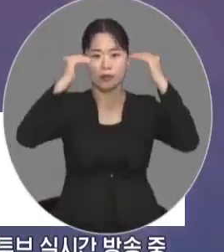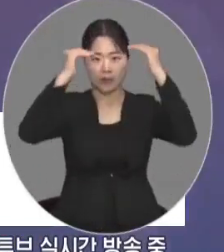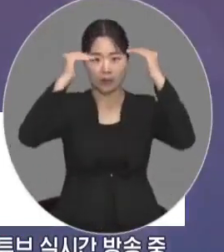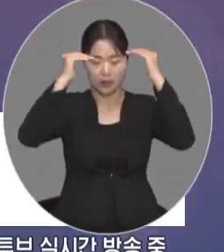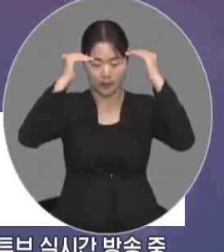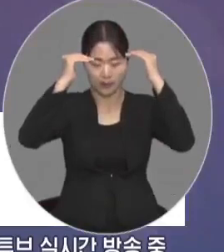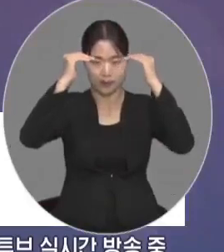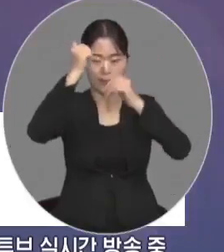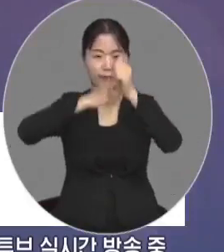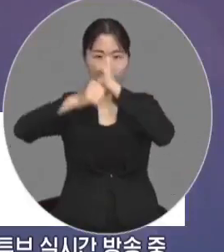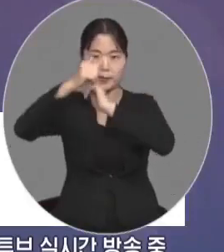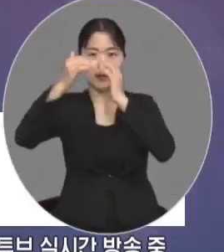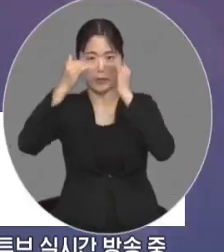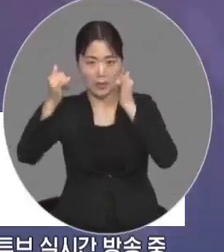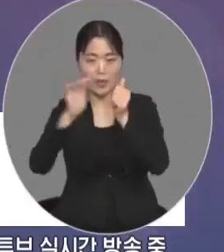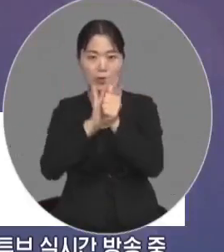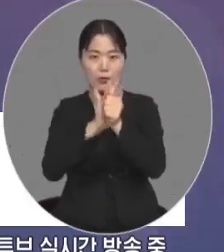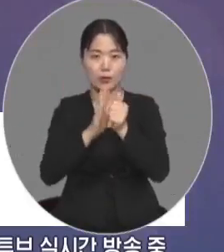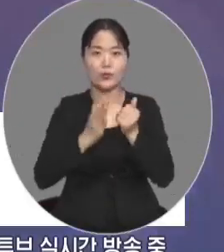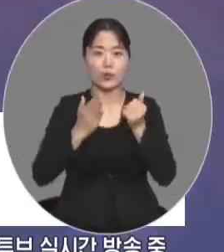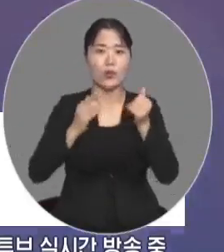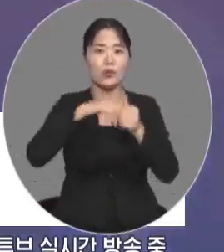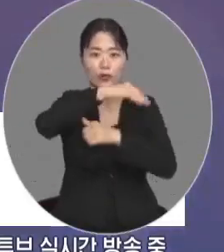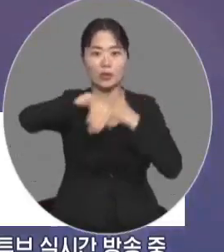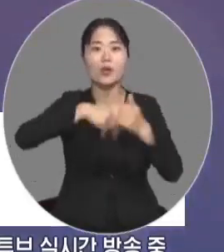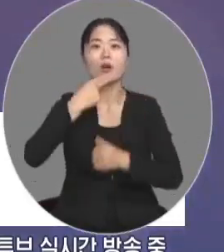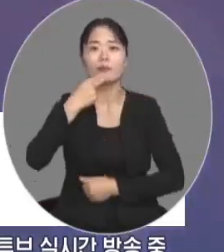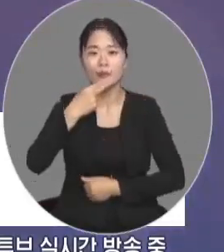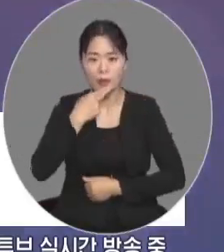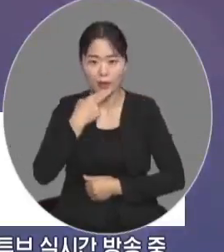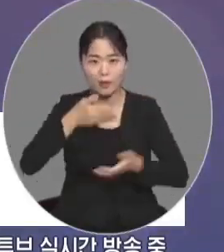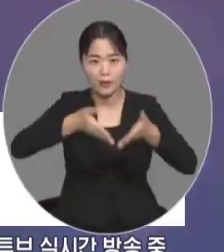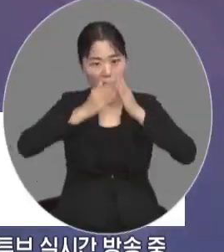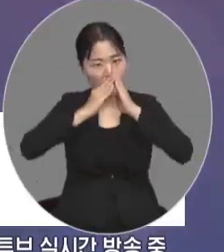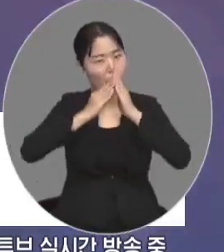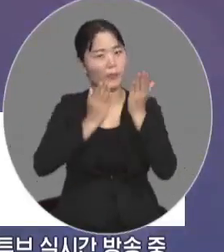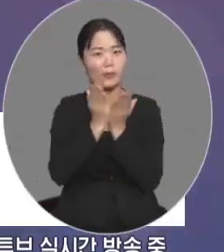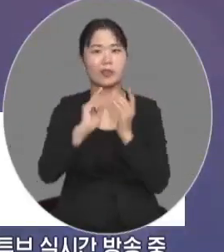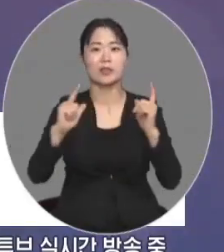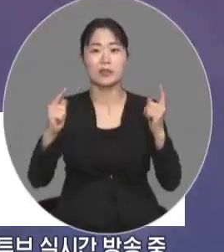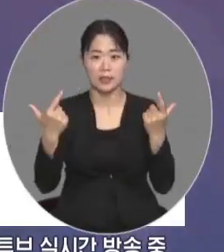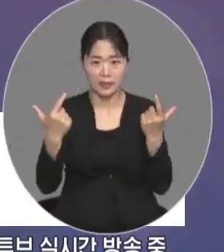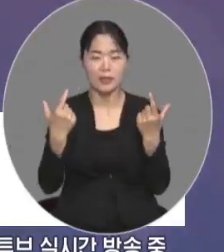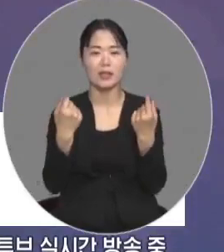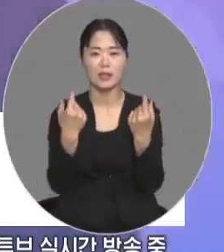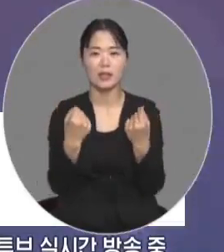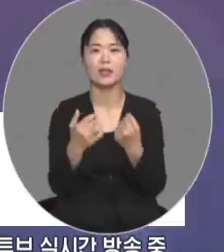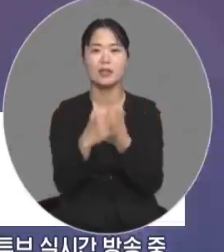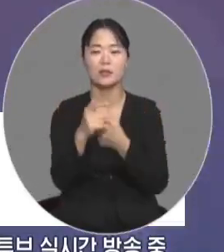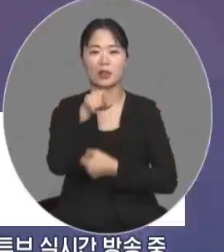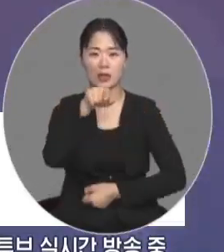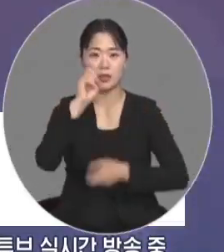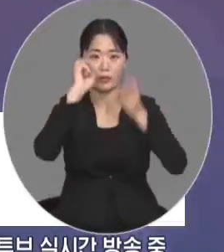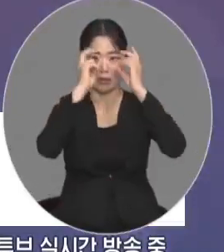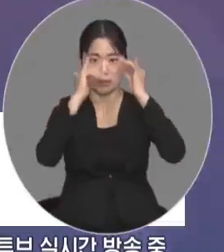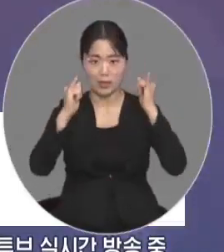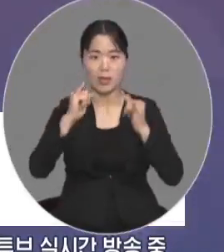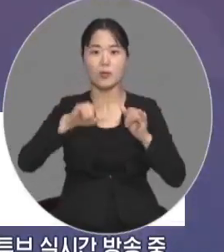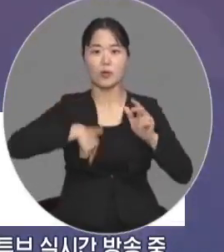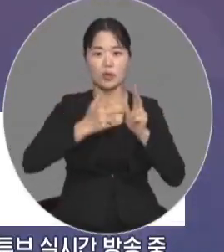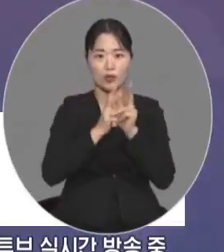못하는 이런 부분에 이 건립을 한다는 게 온당치 않습니다. 오히려 그 기업 당사자,